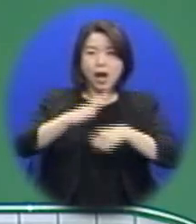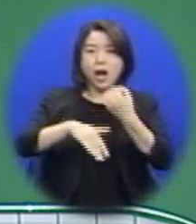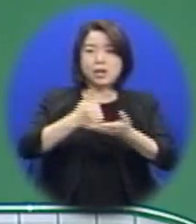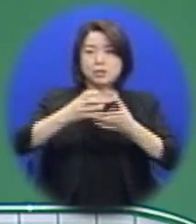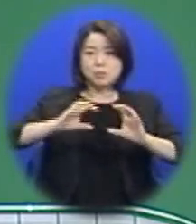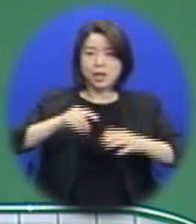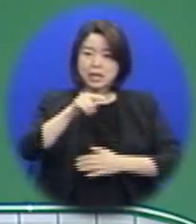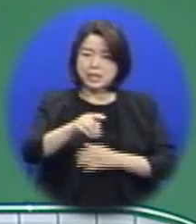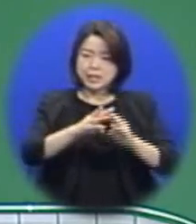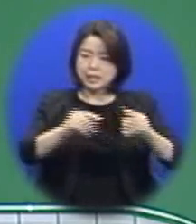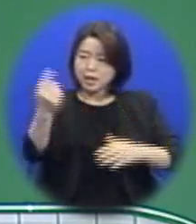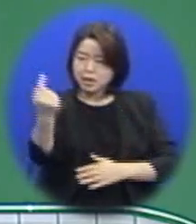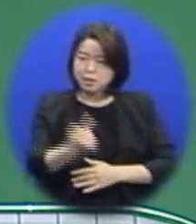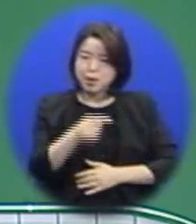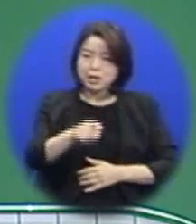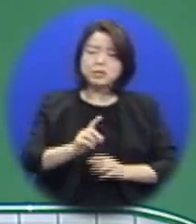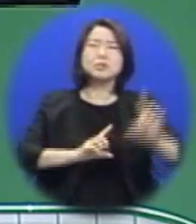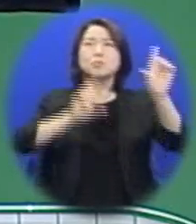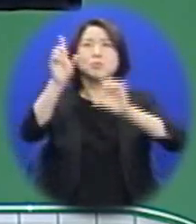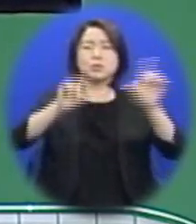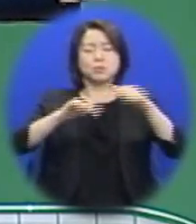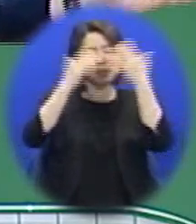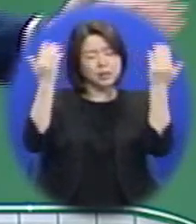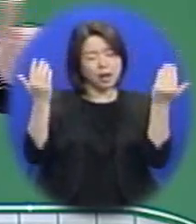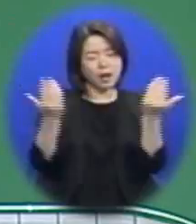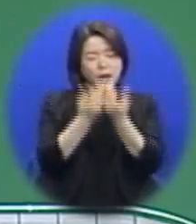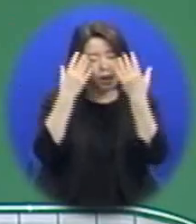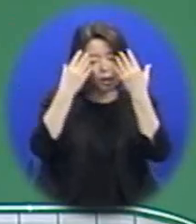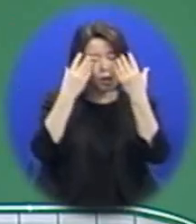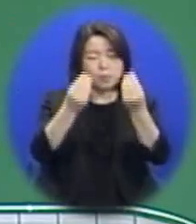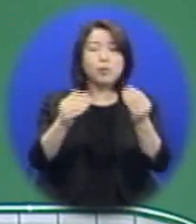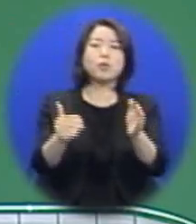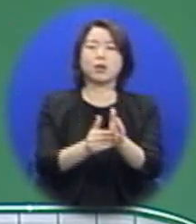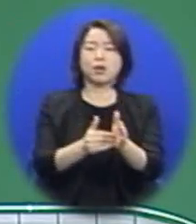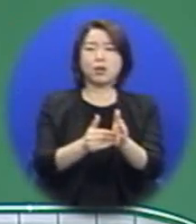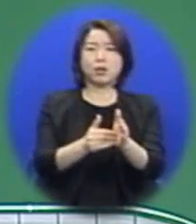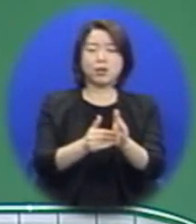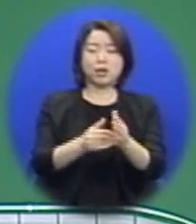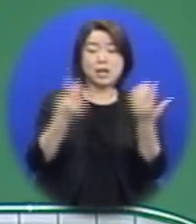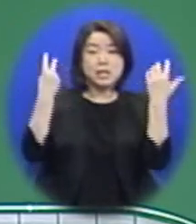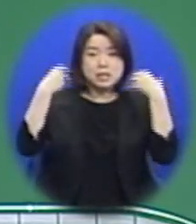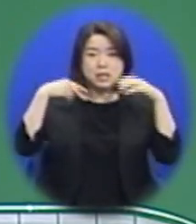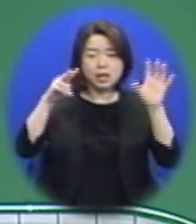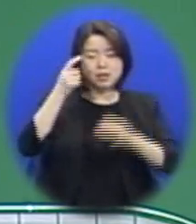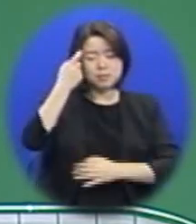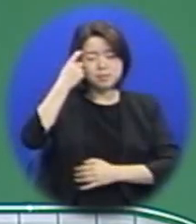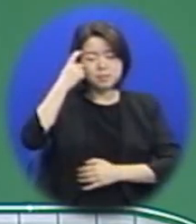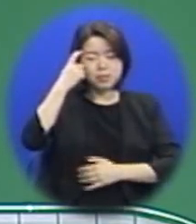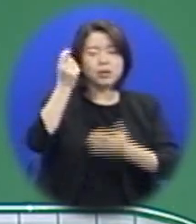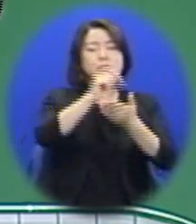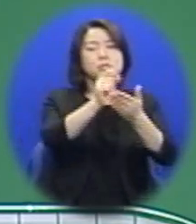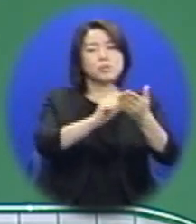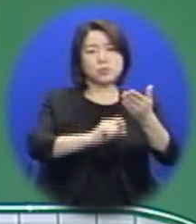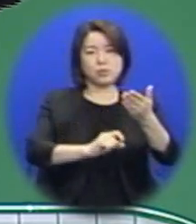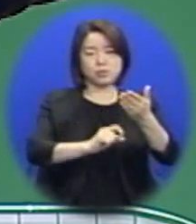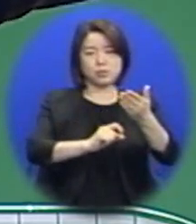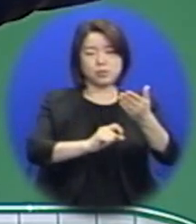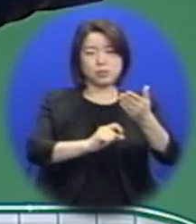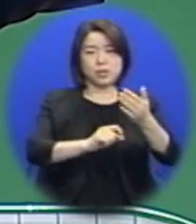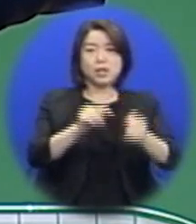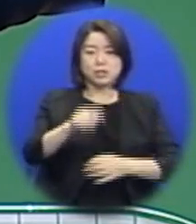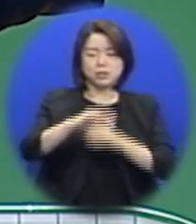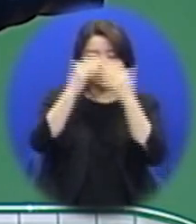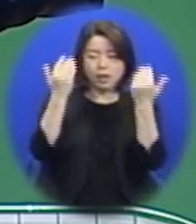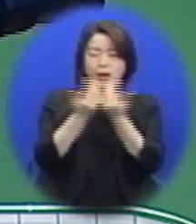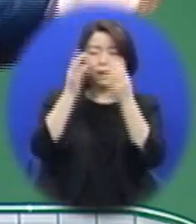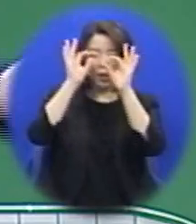나라를 이 땅에 임하게 하시는 그 장면까지 다 보았어요. 다니엘서가 묵시록입니다. 그걸 다 본